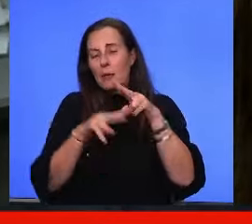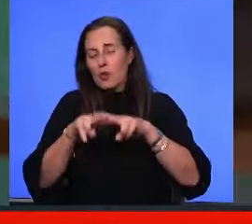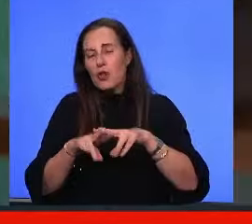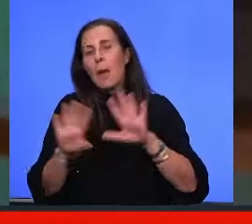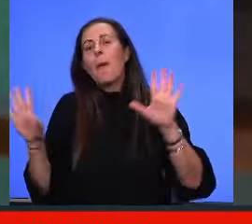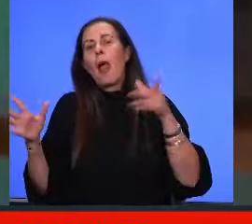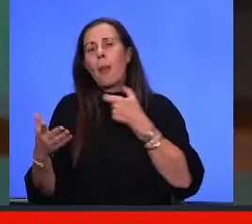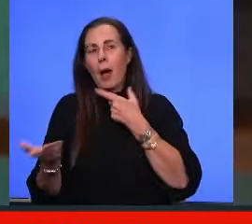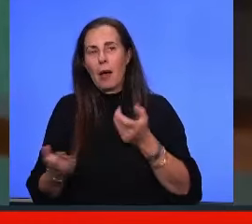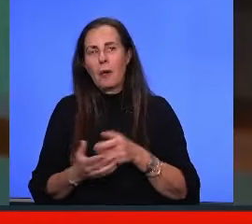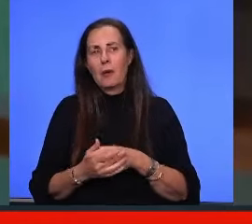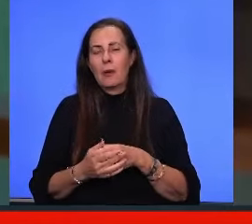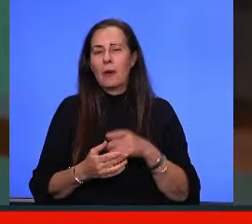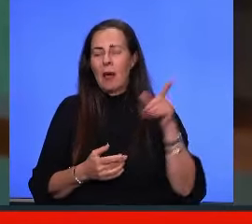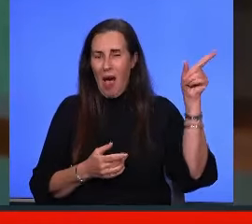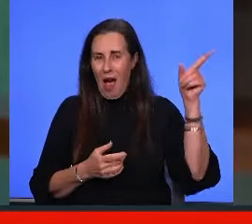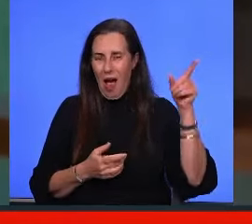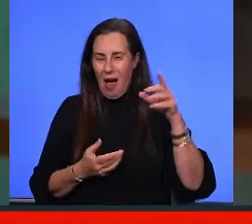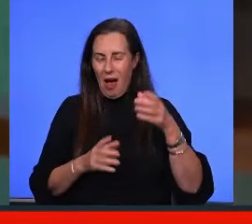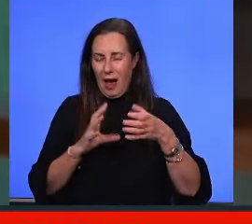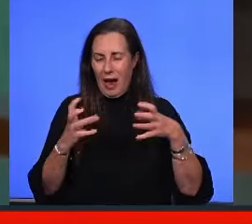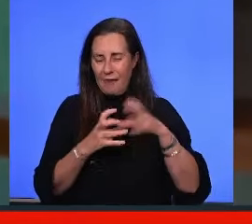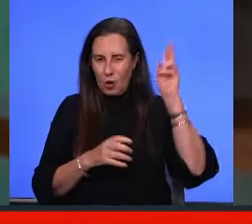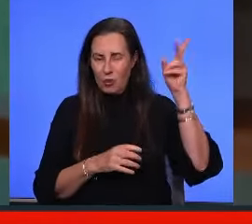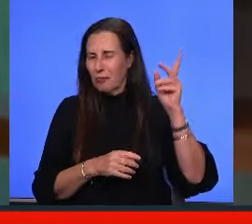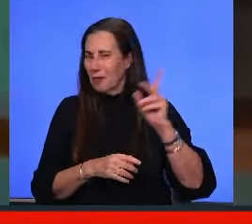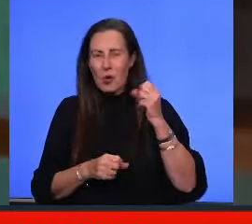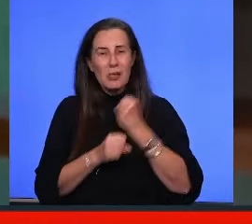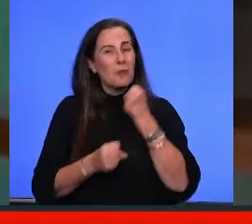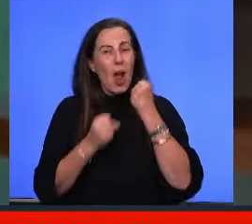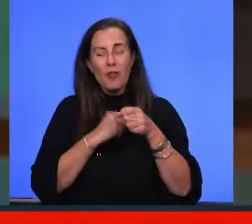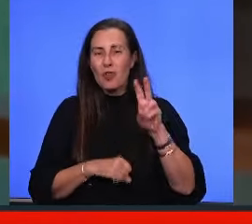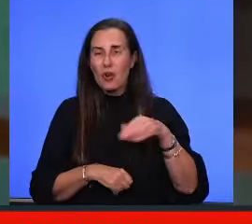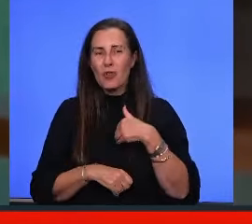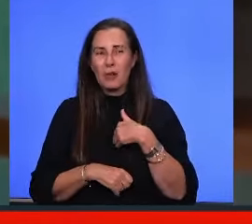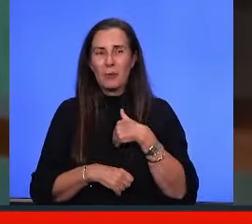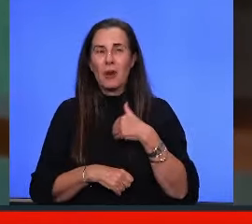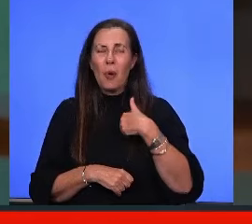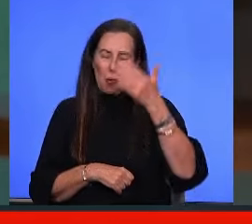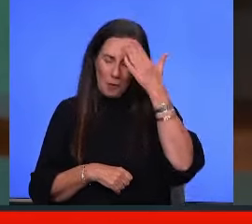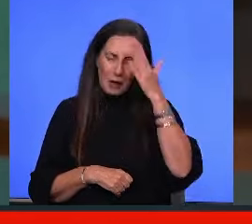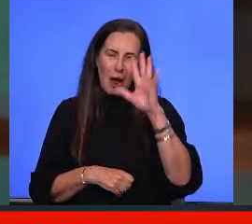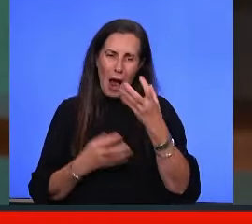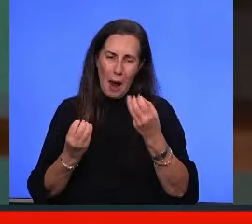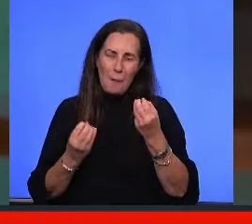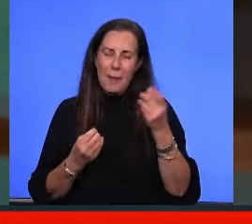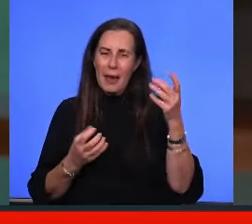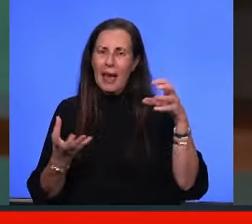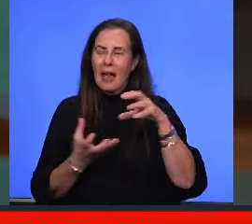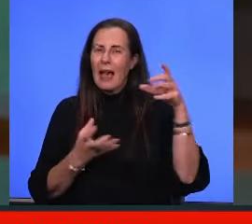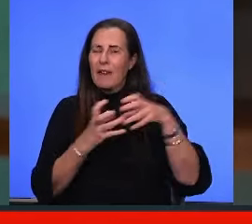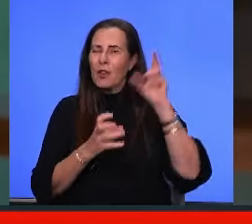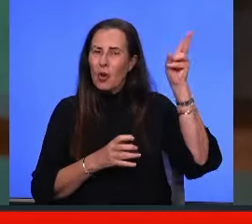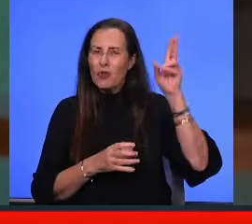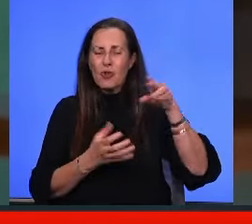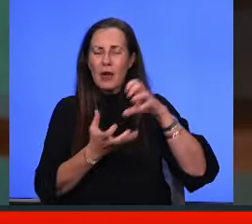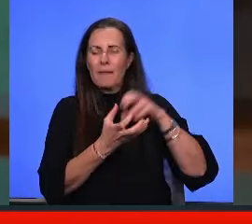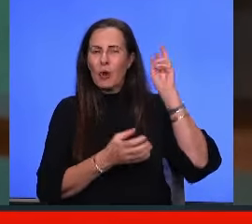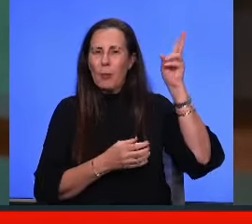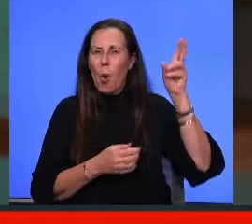עונים. המתווכים האלה הם מערימים קשיים, יש לנו, אנחנו מכירים לא מעט מתווכים שנמצאים בכל מיני חברות